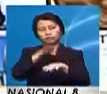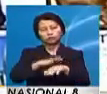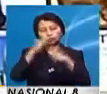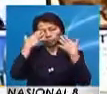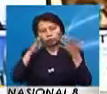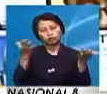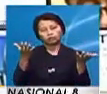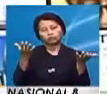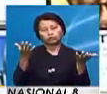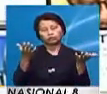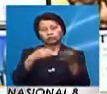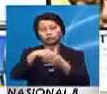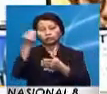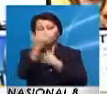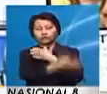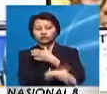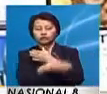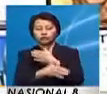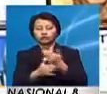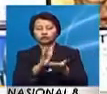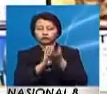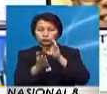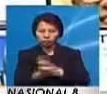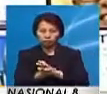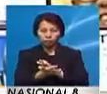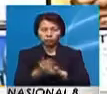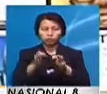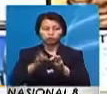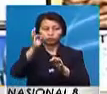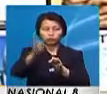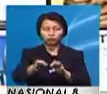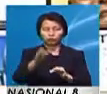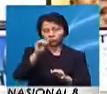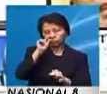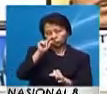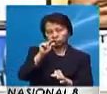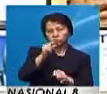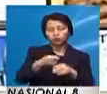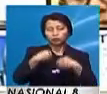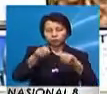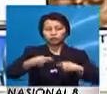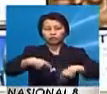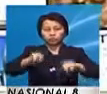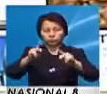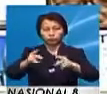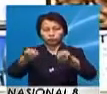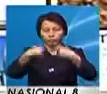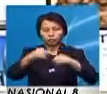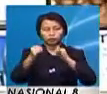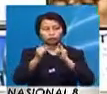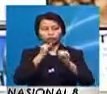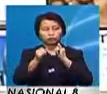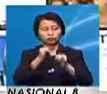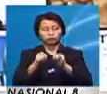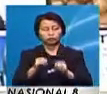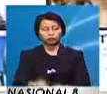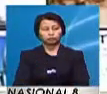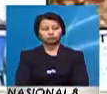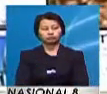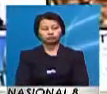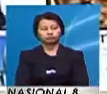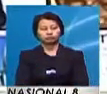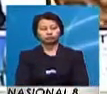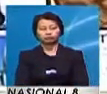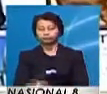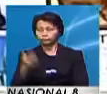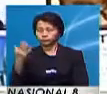Jadi, bila jadi begini, maka ditangguh sekejap supaya dia terbagi peluang lagi sekali datang interview. Ya? Itu yang melambatkan.